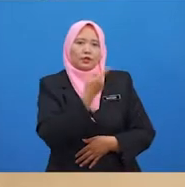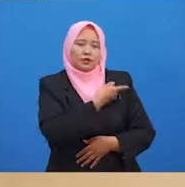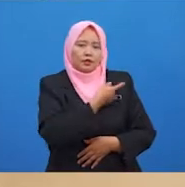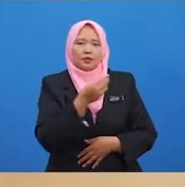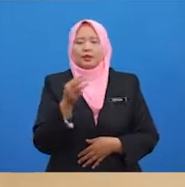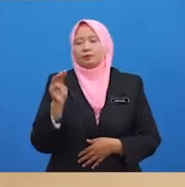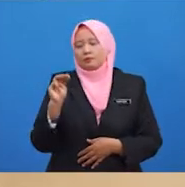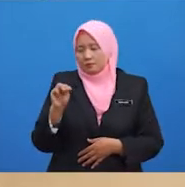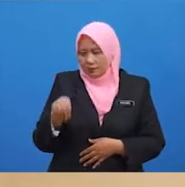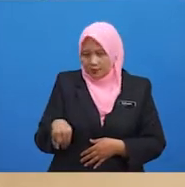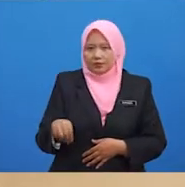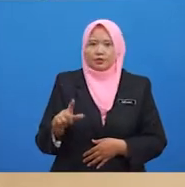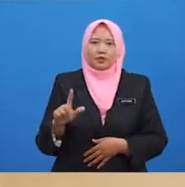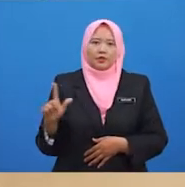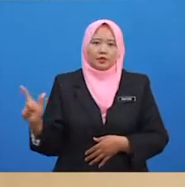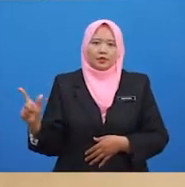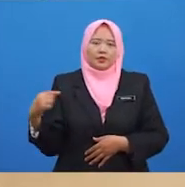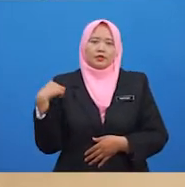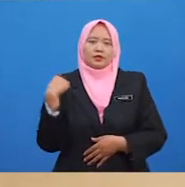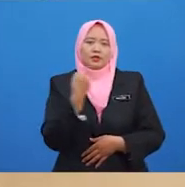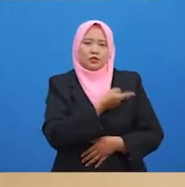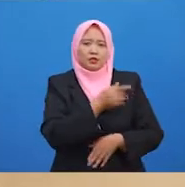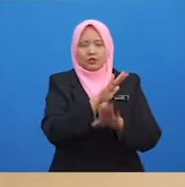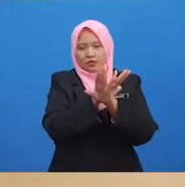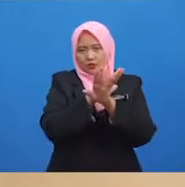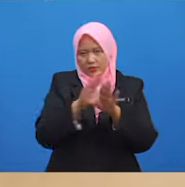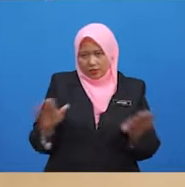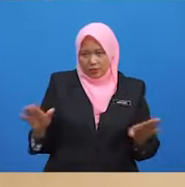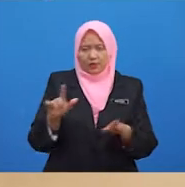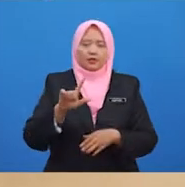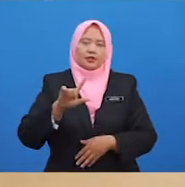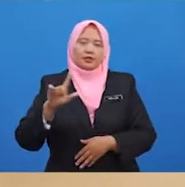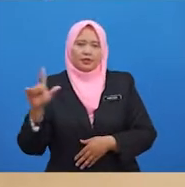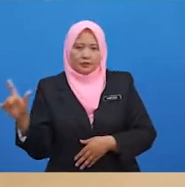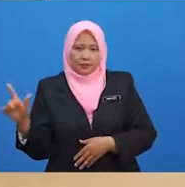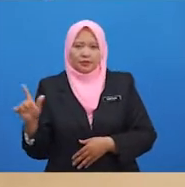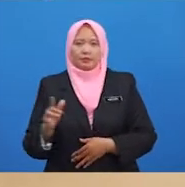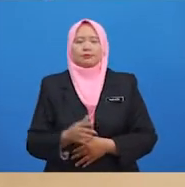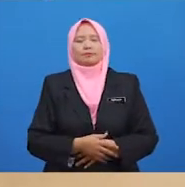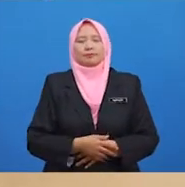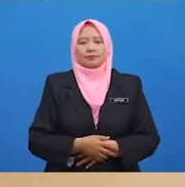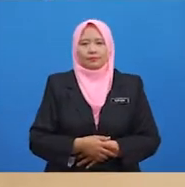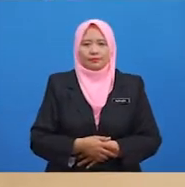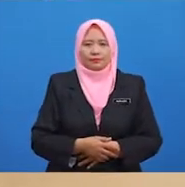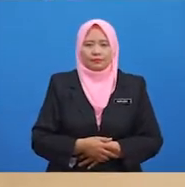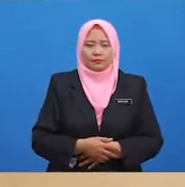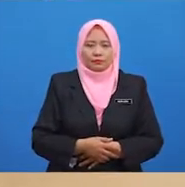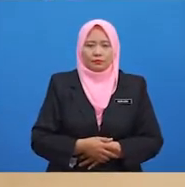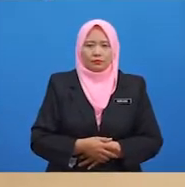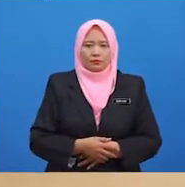penting dalam penghasilan pengajaran pada awal ayat. Antaranya ialah